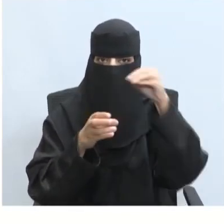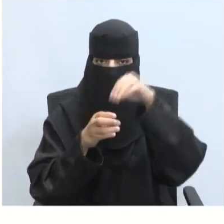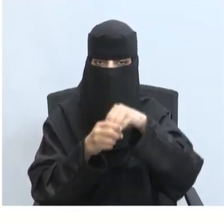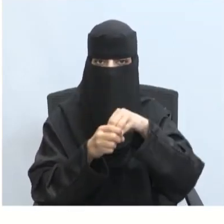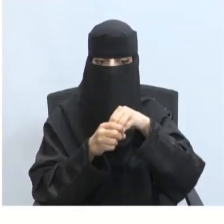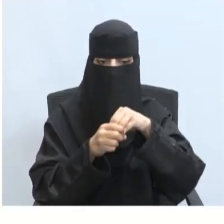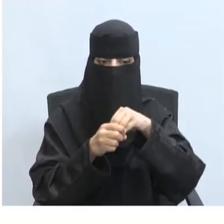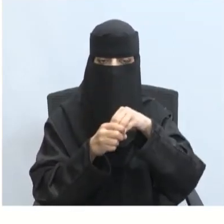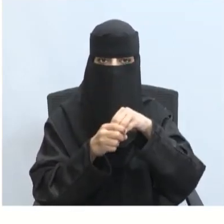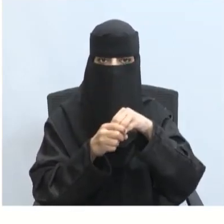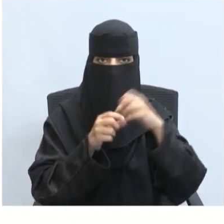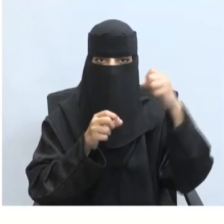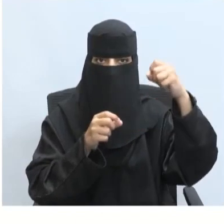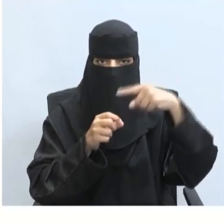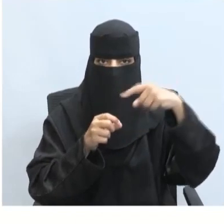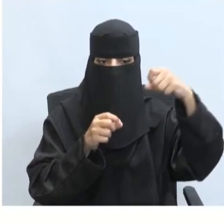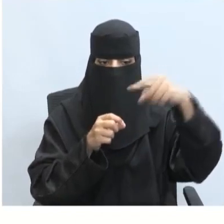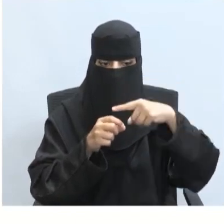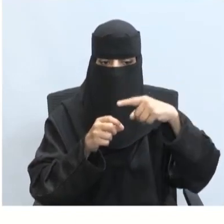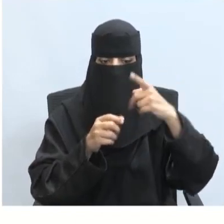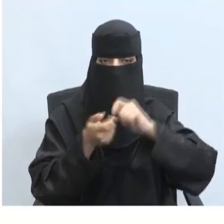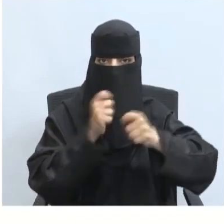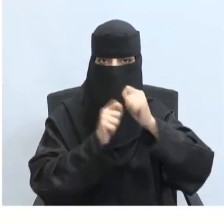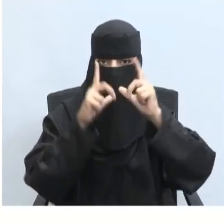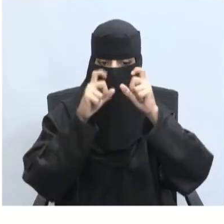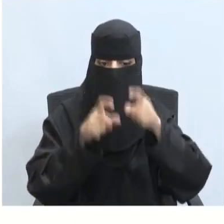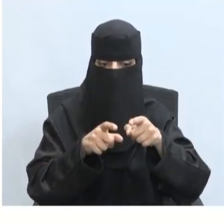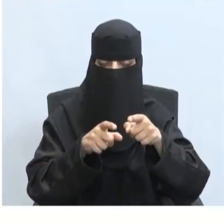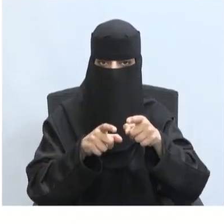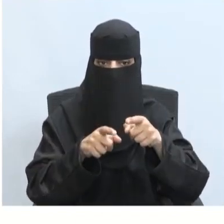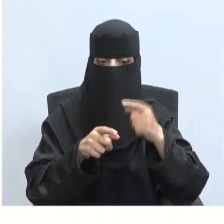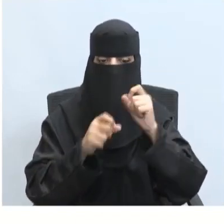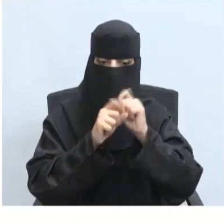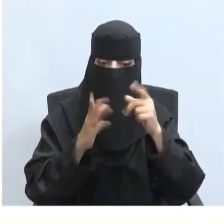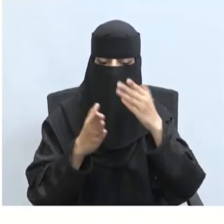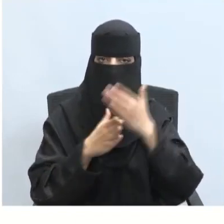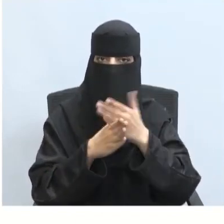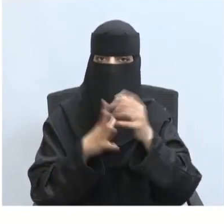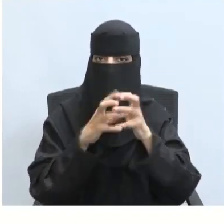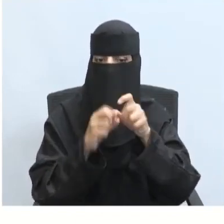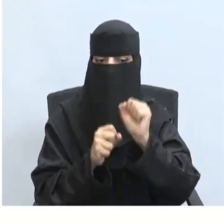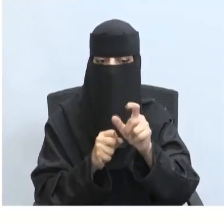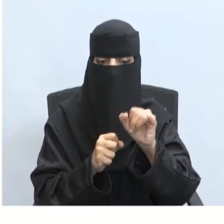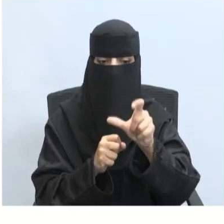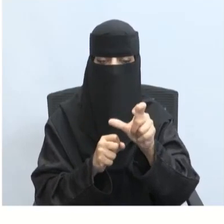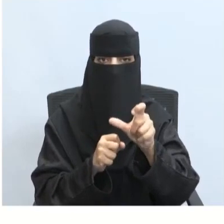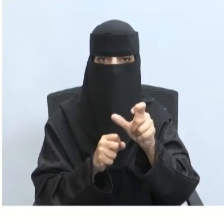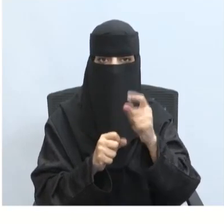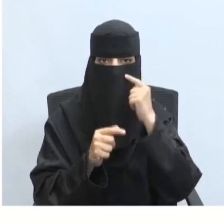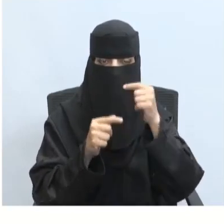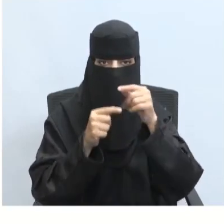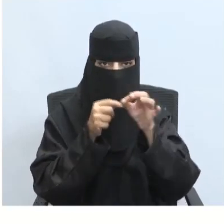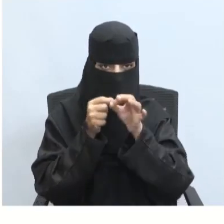تجمع تجمع العين الضوء لكي تكون الصور سنوضح المقصود بكل من قصر